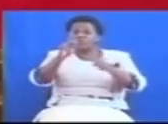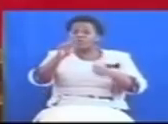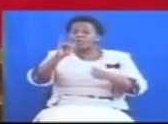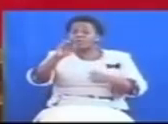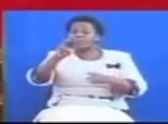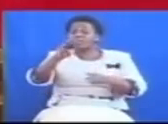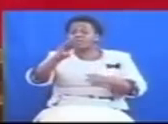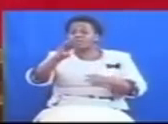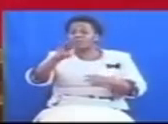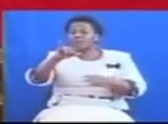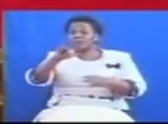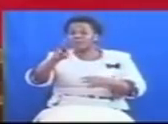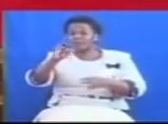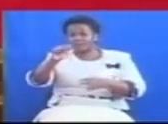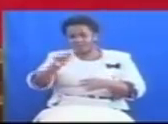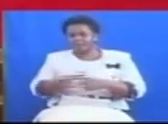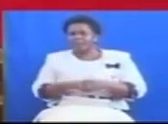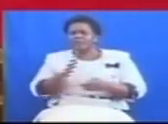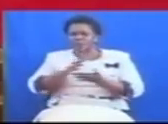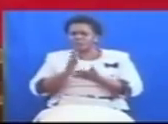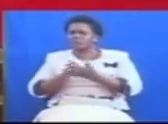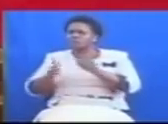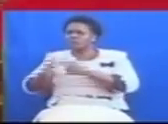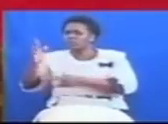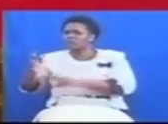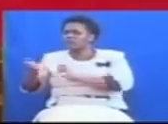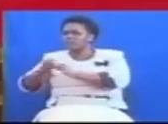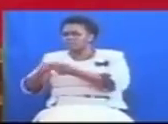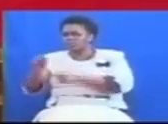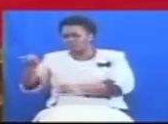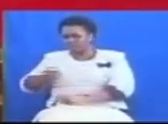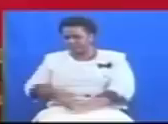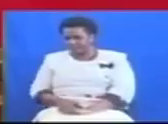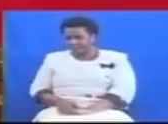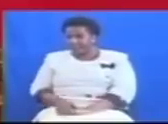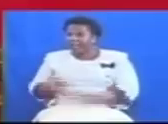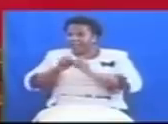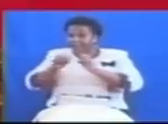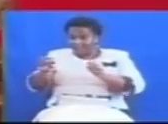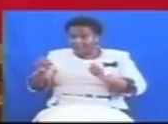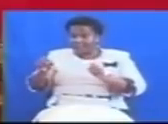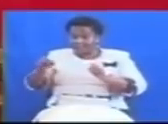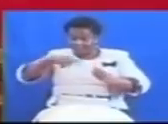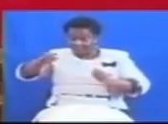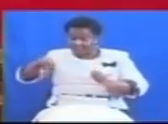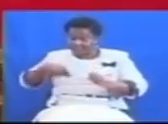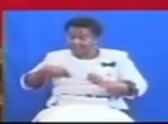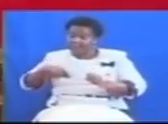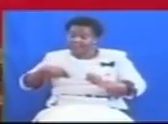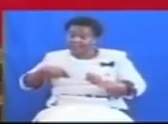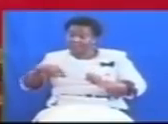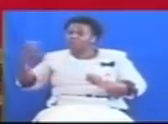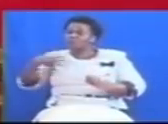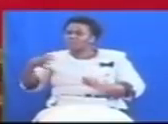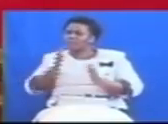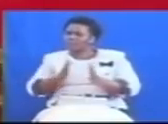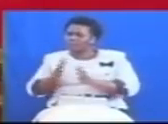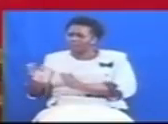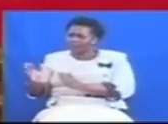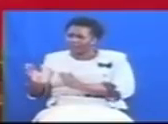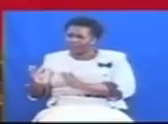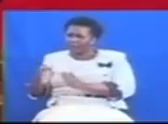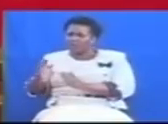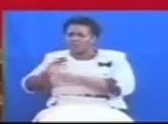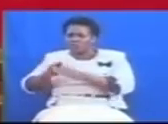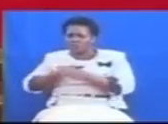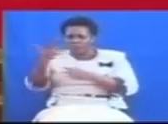maji unategemeana na fedha. Sisi kama Wizara ya Maji tumejipanga katika kuhakikisha kupitia mapato yetu ya ndani lakini pia kwa wafadhili mbalimbali